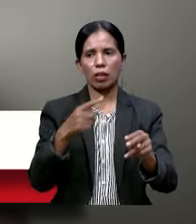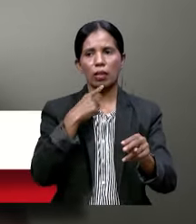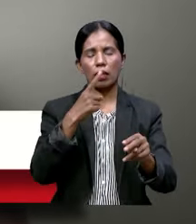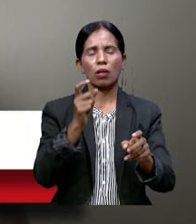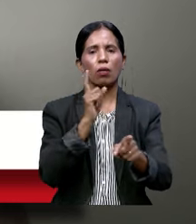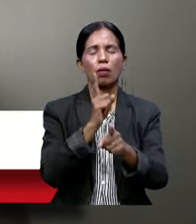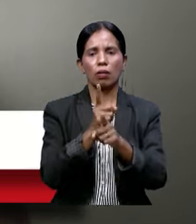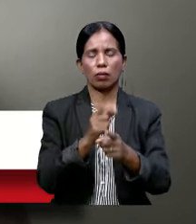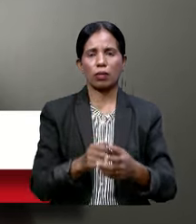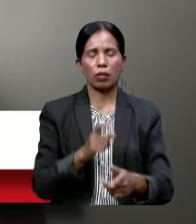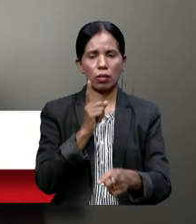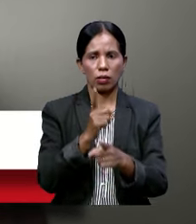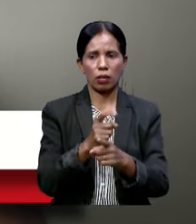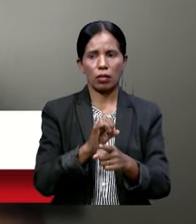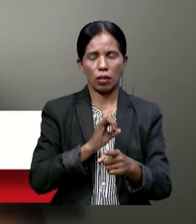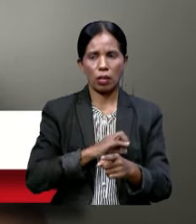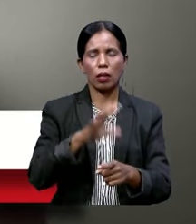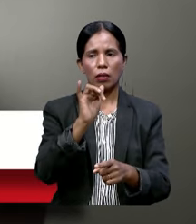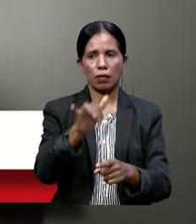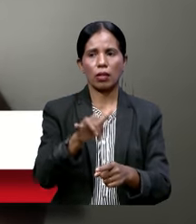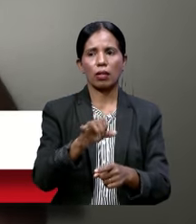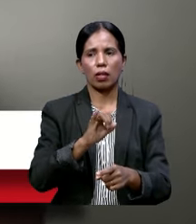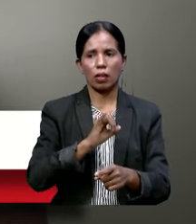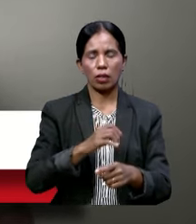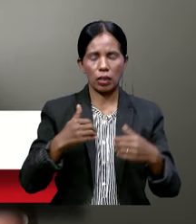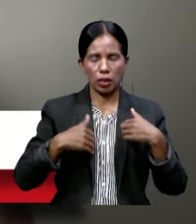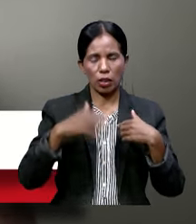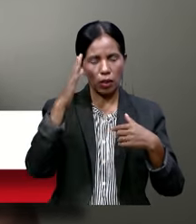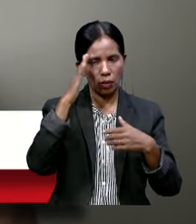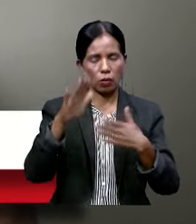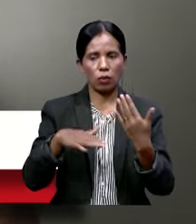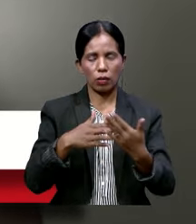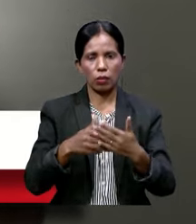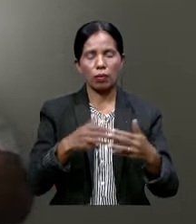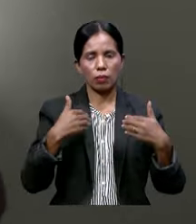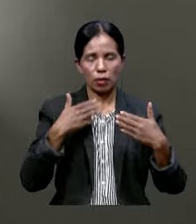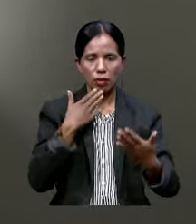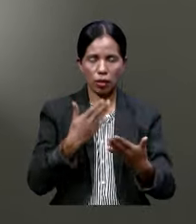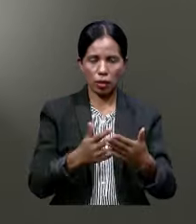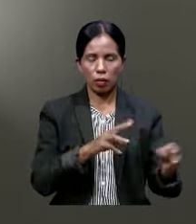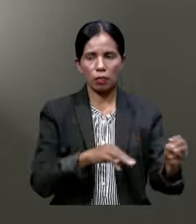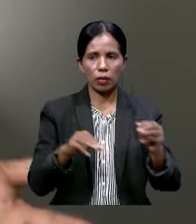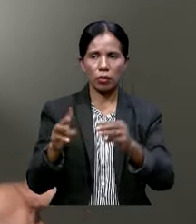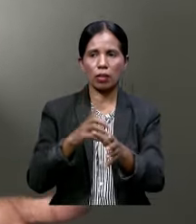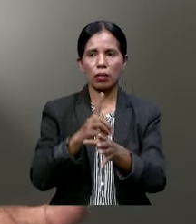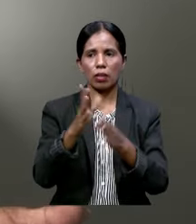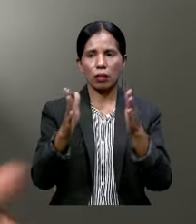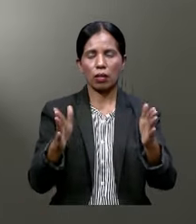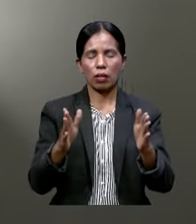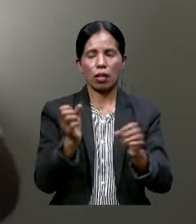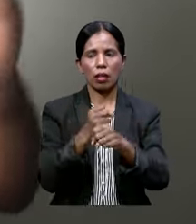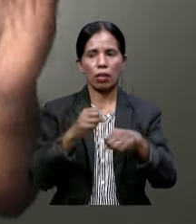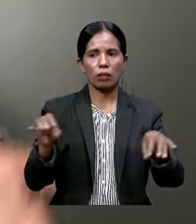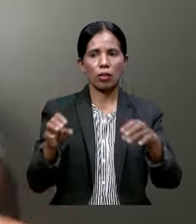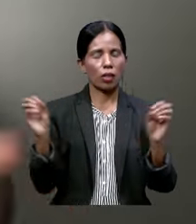dia. Lo segalai. Hau kongkor no aseta kati hanoi hotu karik dia ke yang mudansa. Antang direktur sir mainnya alu sirbis hal politik deh. La